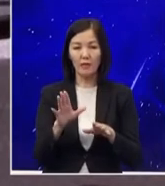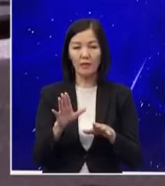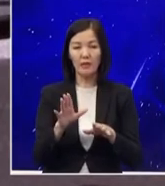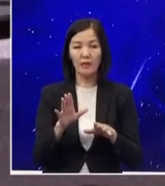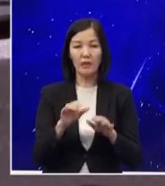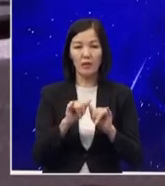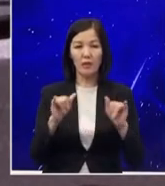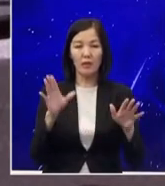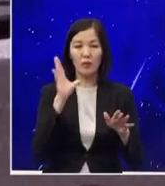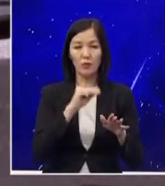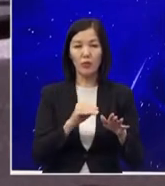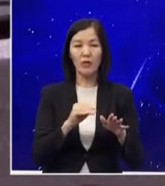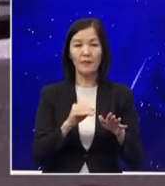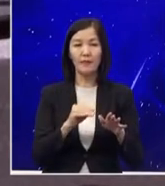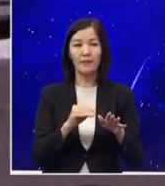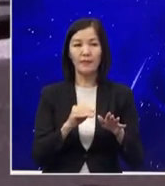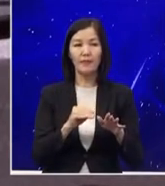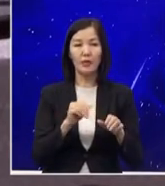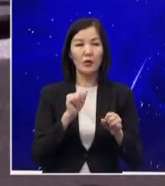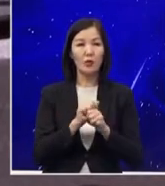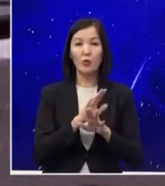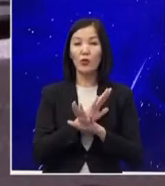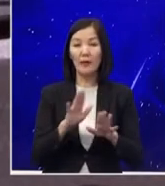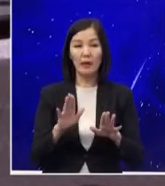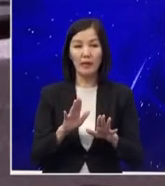арғарай дамытуда және де тоқтаусыз жұмыс